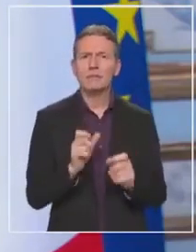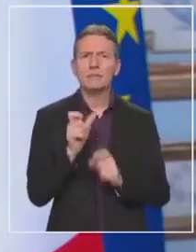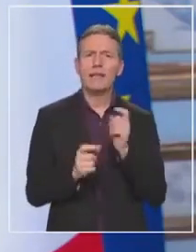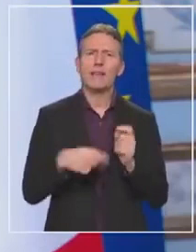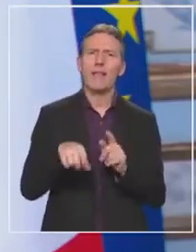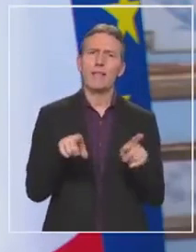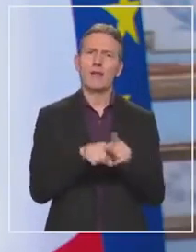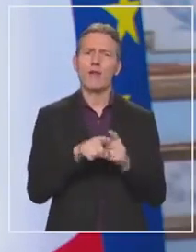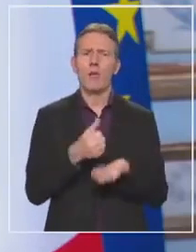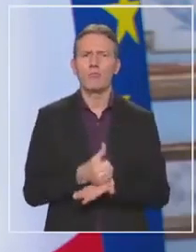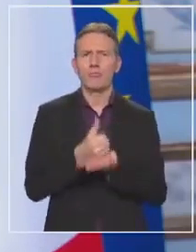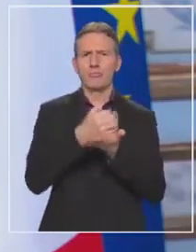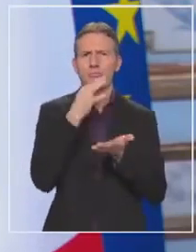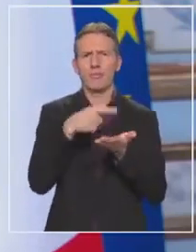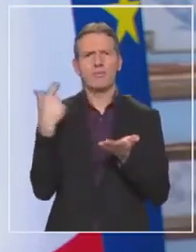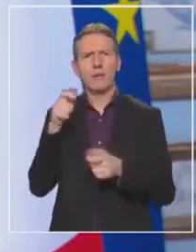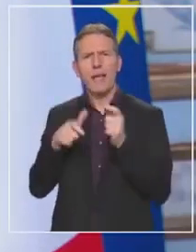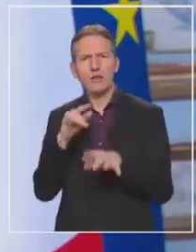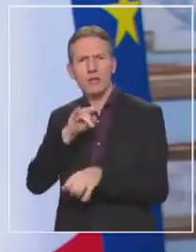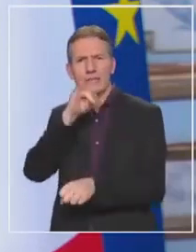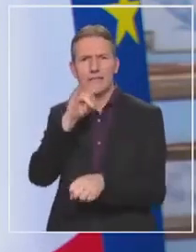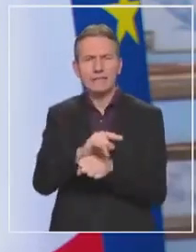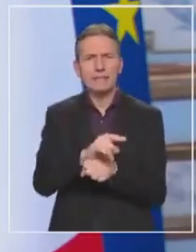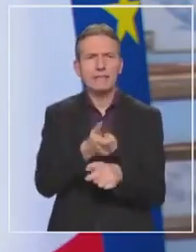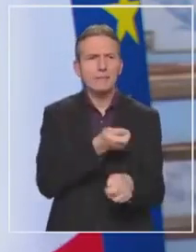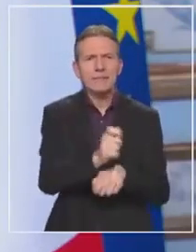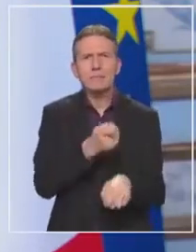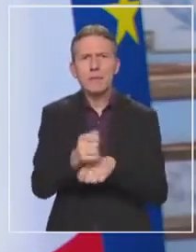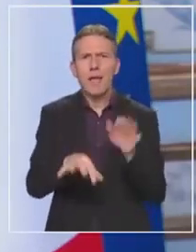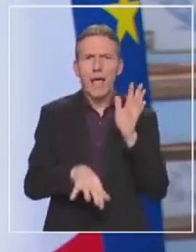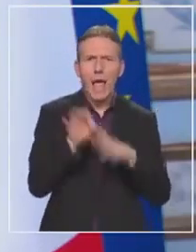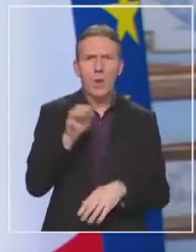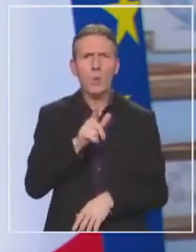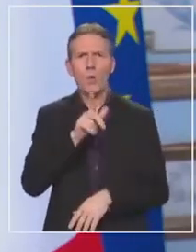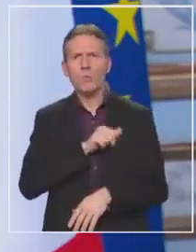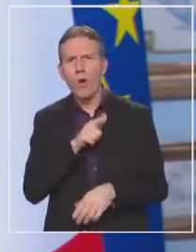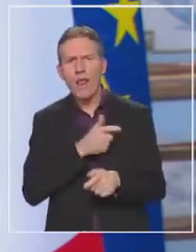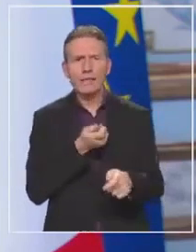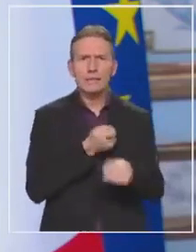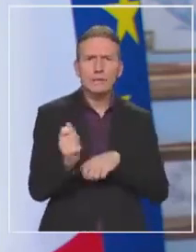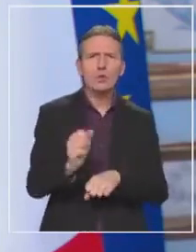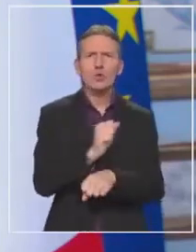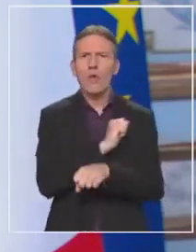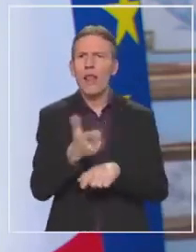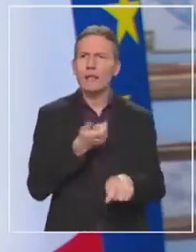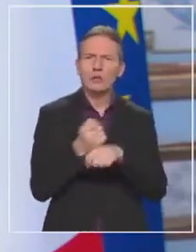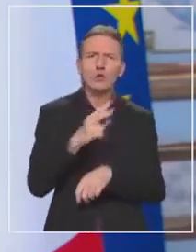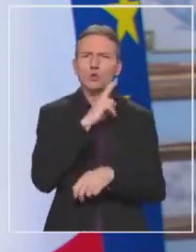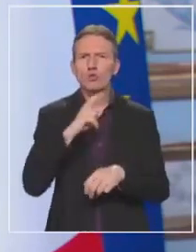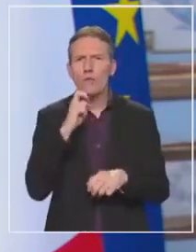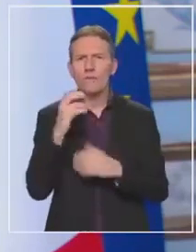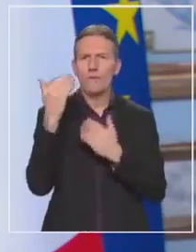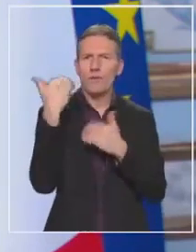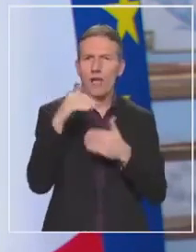que les porte voix d'une foule haineuse s'en prennent aux élus aux forces de l'ordre aux journalistes aux juifs aux